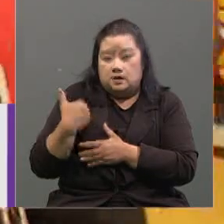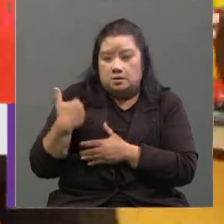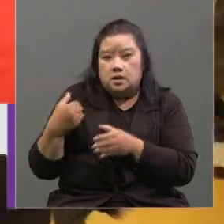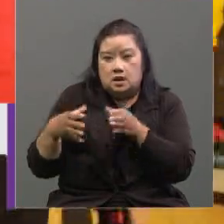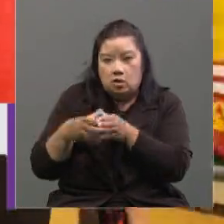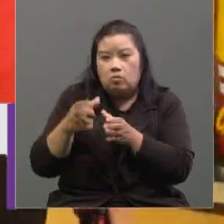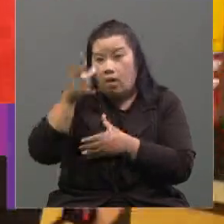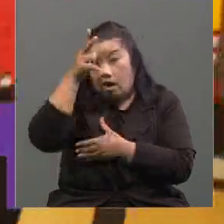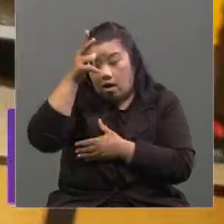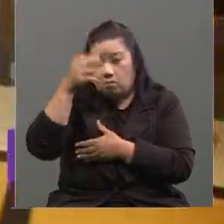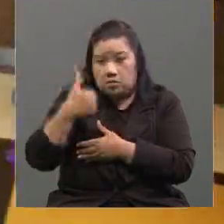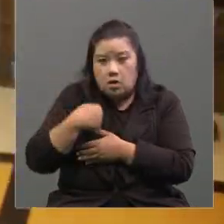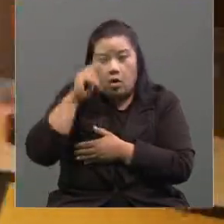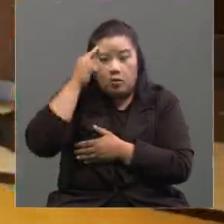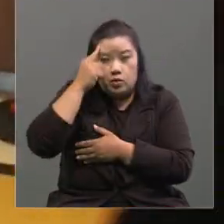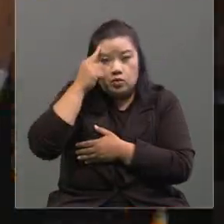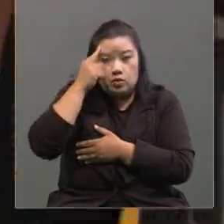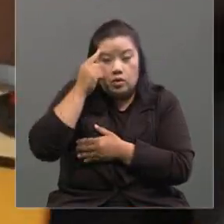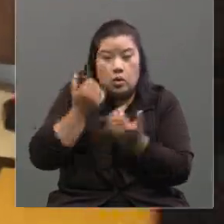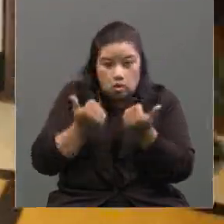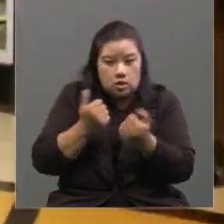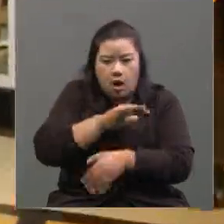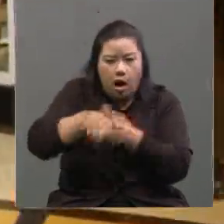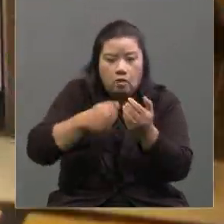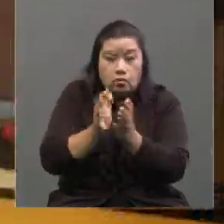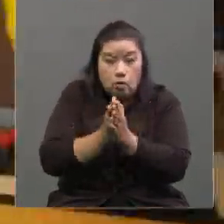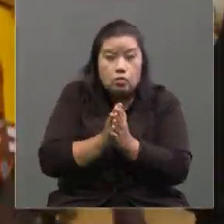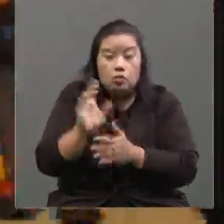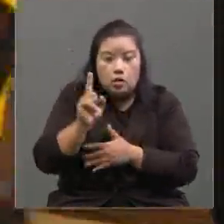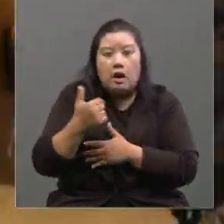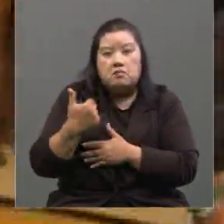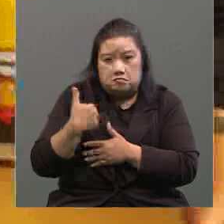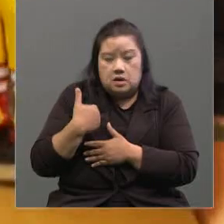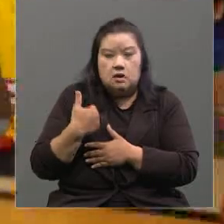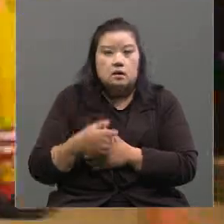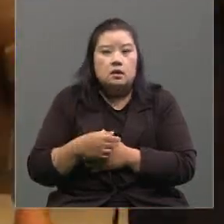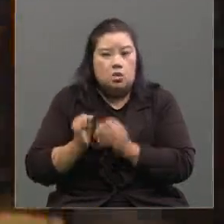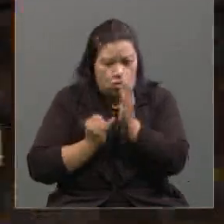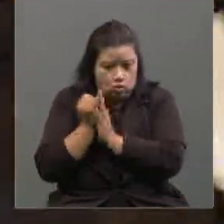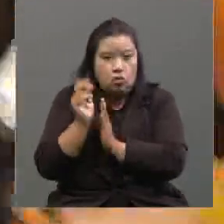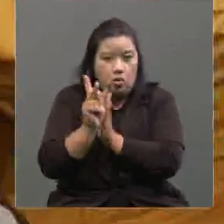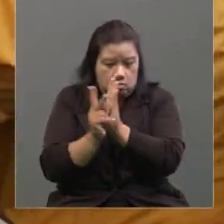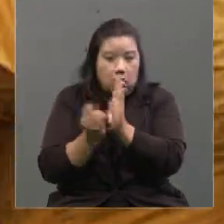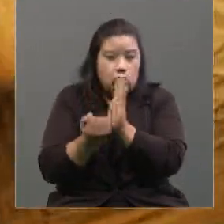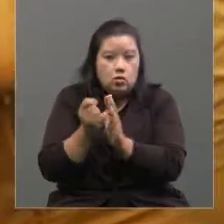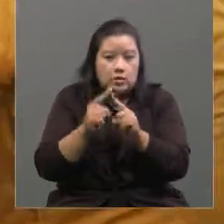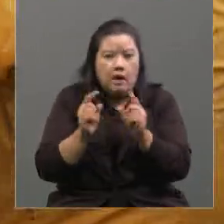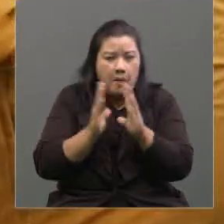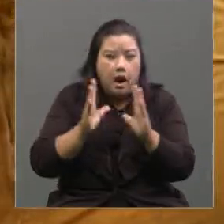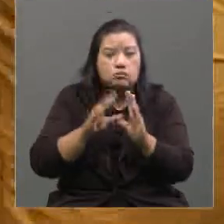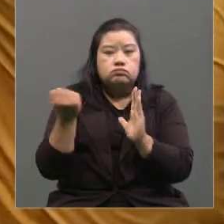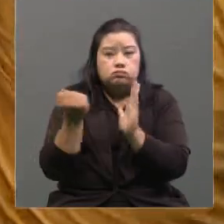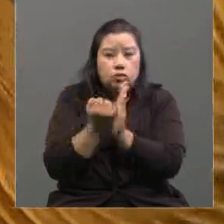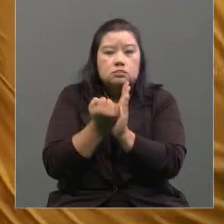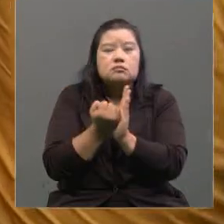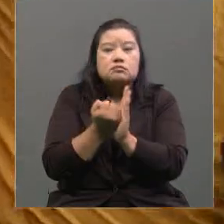งที่ว่านี่หรือเปล่าเบื้องต้นพบว่าทั้งหมดเนี่ยเข้ามาตามช่องทางอย่างถูกต้องส่วนใหญ่เข้ามาด้วยวีซ่าท่องเที่ยว30